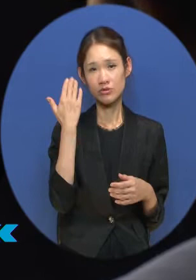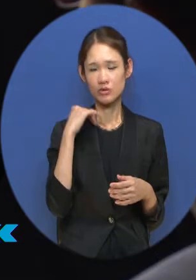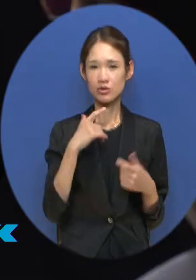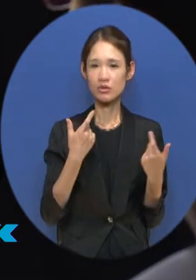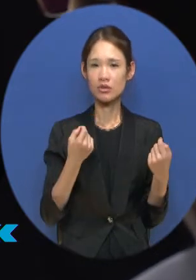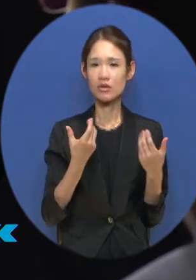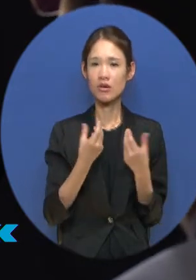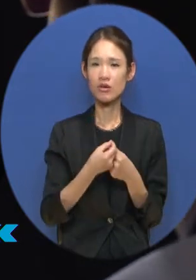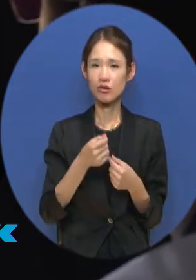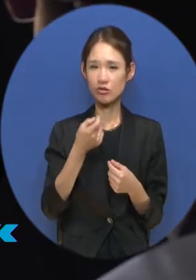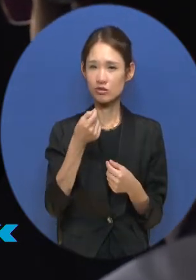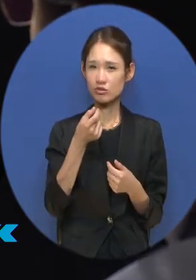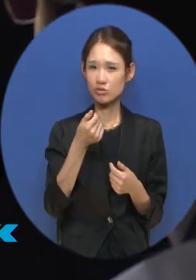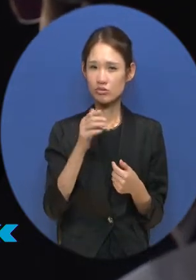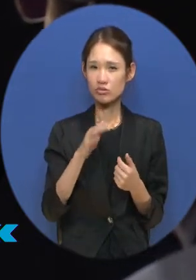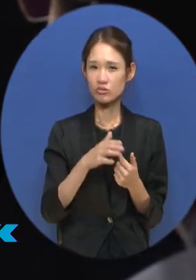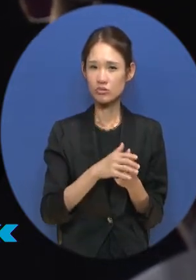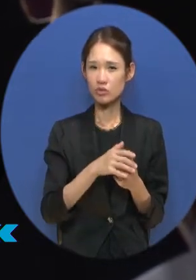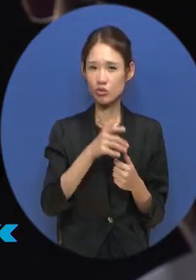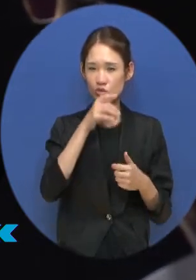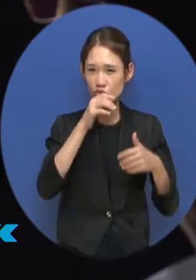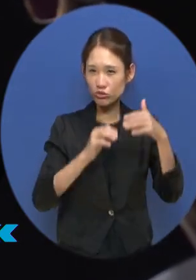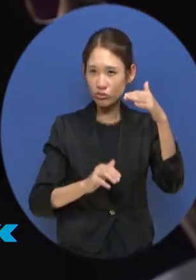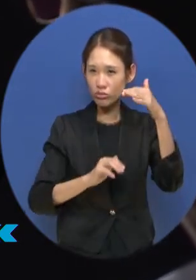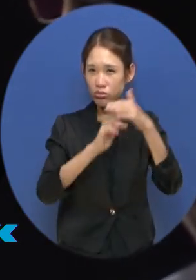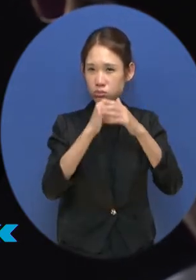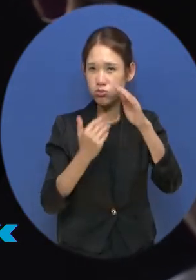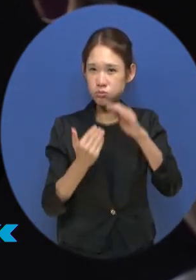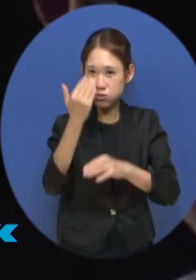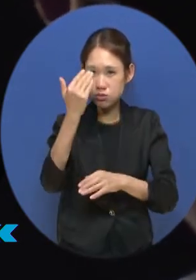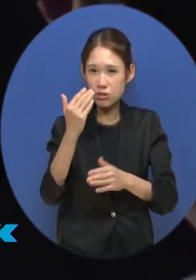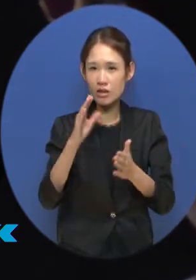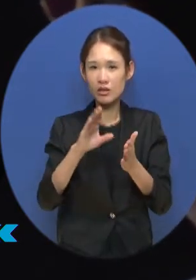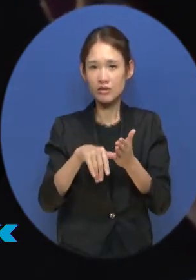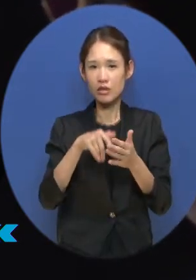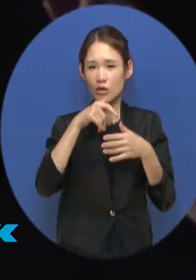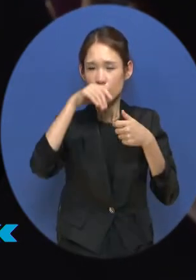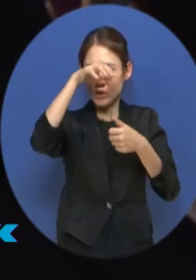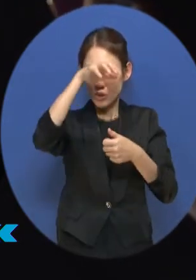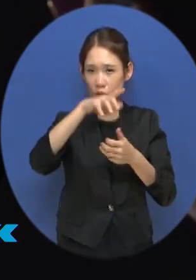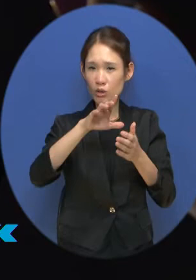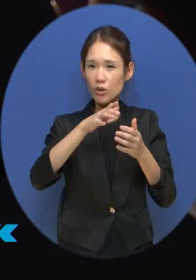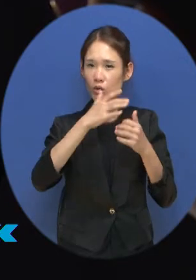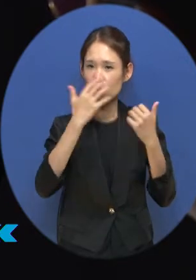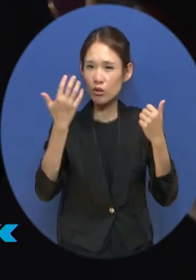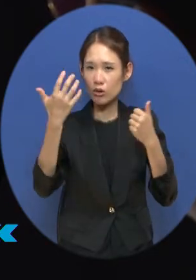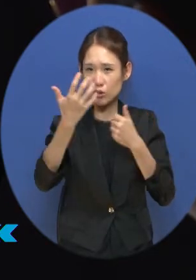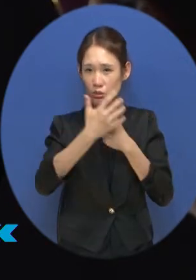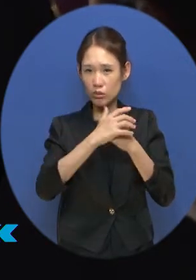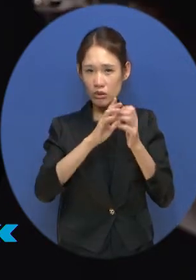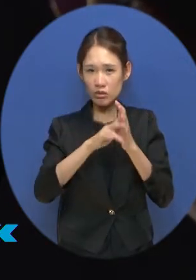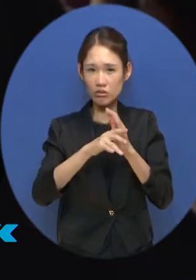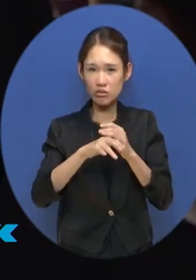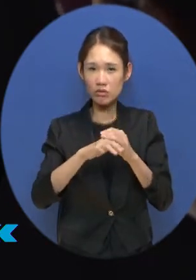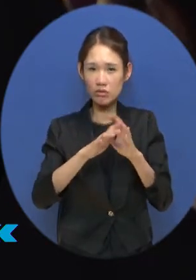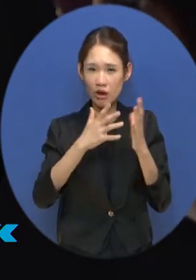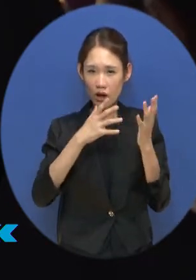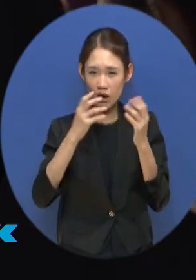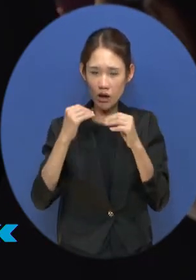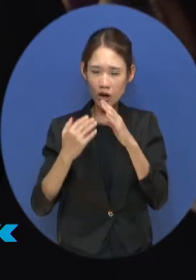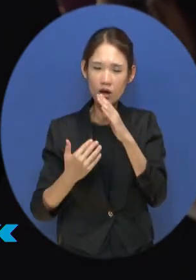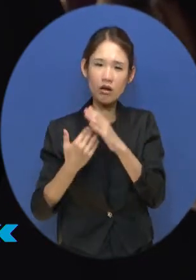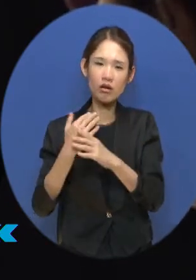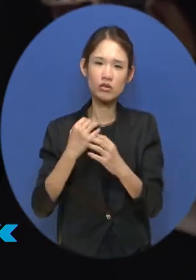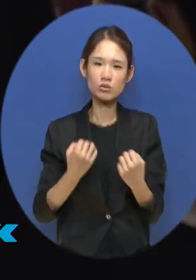경우가 좀 적습니다만 그 홍수가 났을 때 침수가 된 이후에 지하철 역산의 라돈 농도가 예. 굉장히 많이